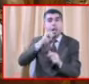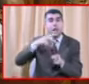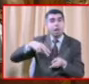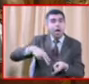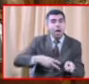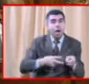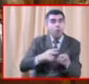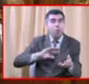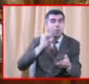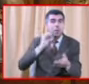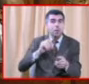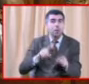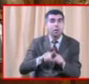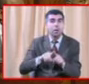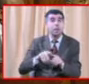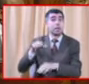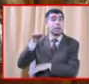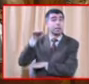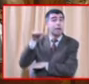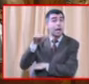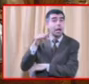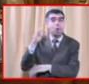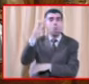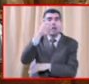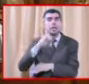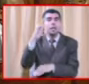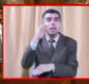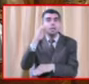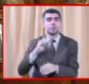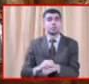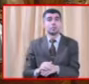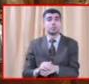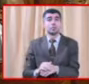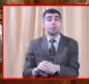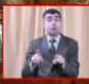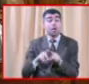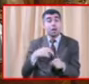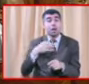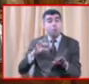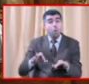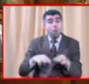خاصه منطقه قليمي ومنطقه ورزازات. كذلك النقطه اللي بغيت نشير لها هو